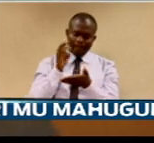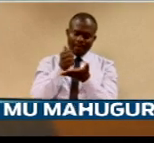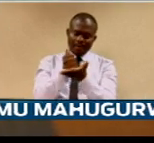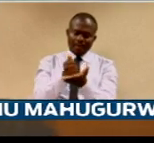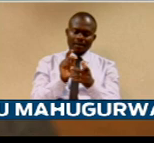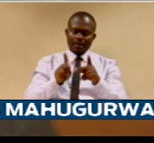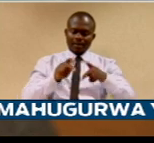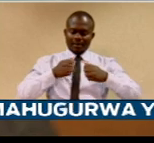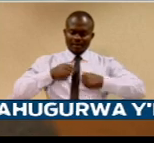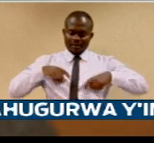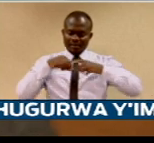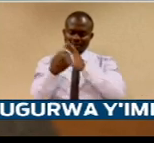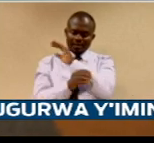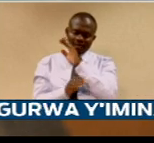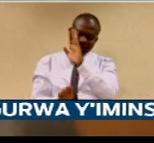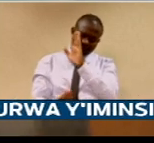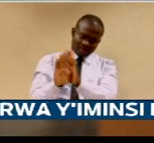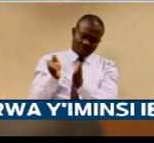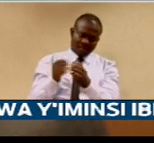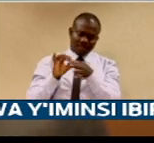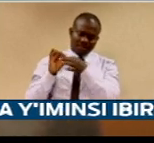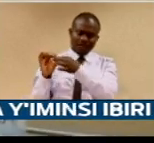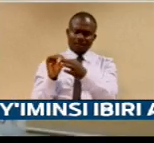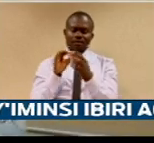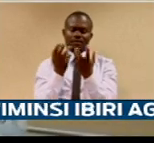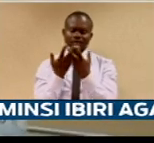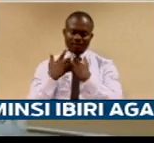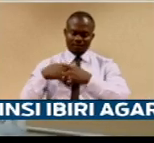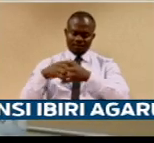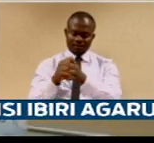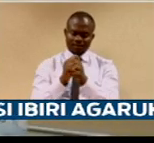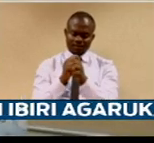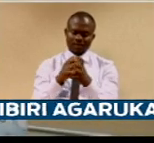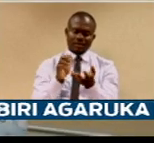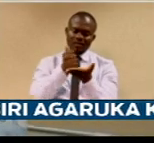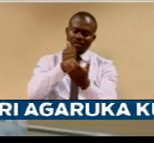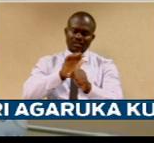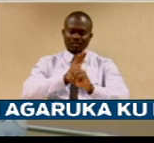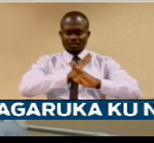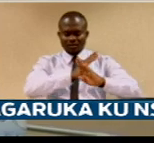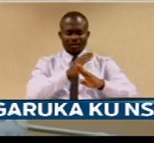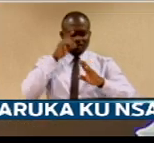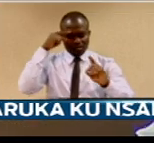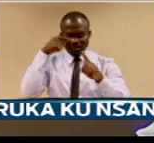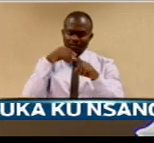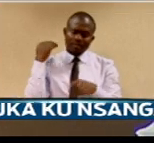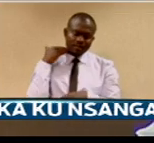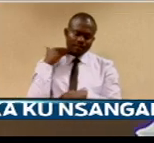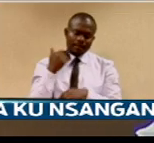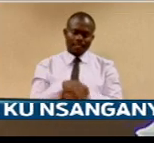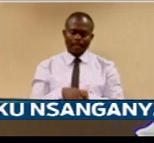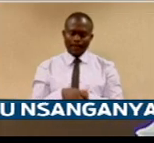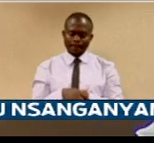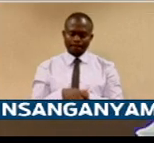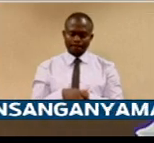abagize diaspora guteza imbere ubumwe bw'abanyarwanda bukaba n'intwaro yo kurwanya umugambi wa jenoside. Ubushakashatsi